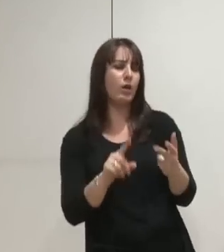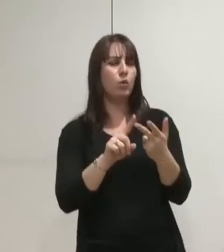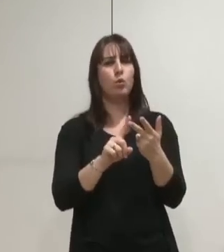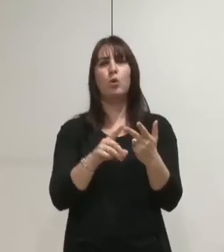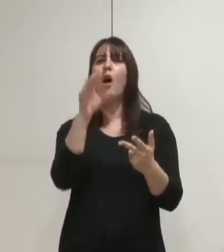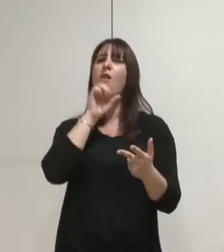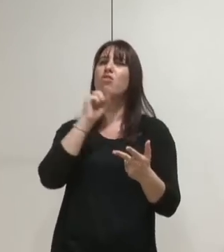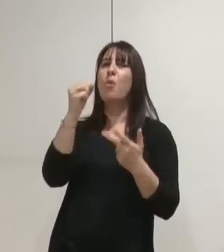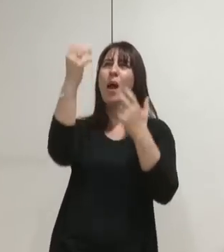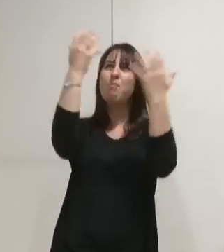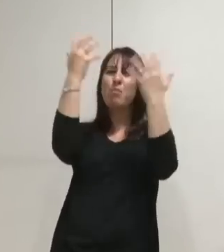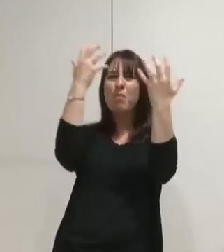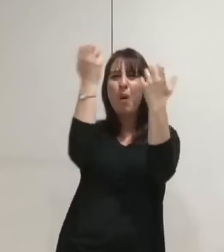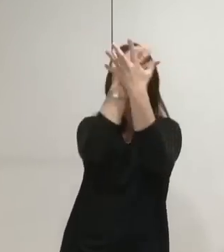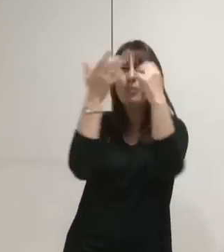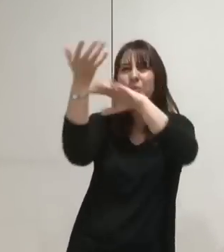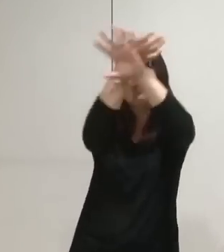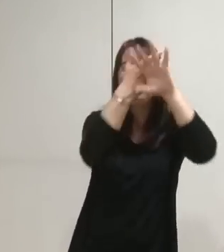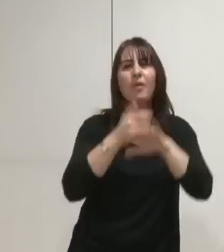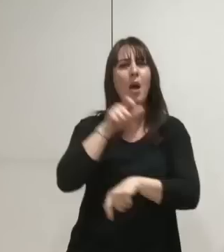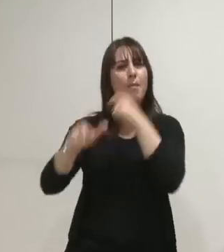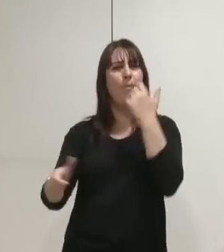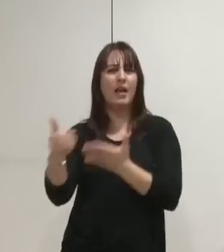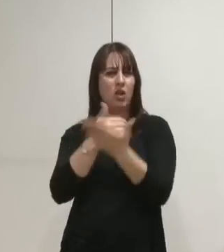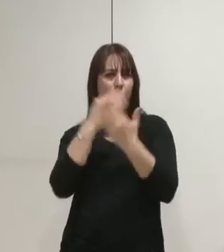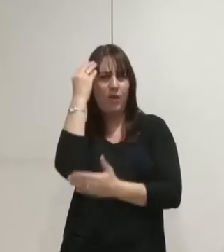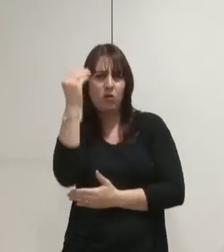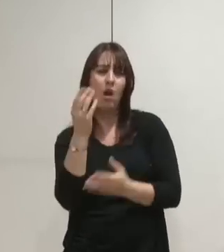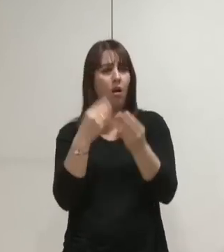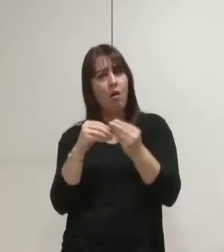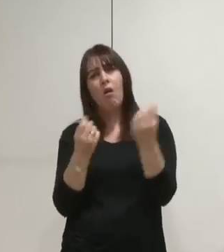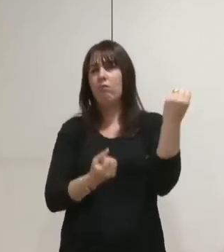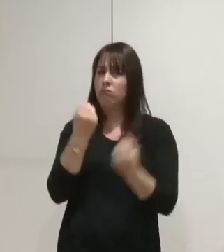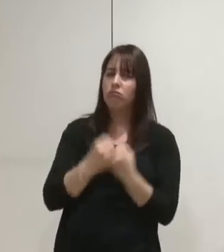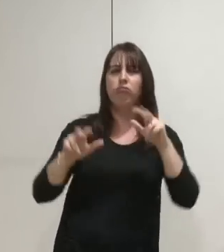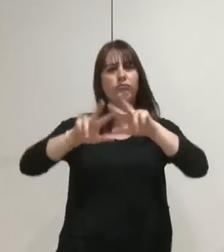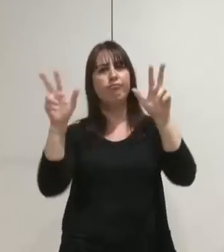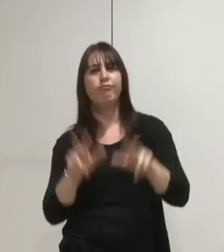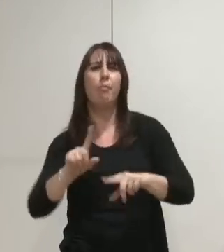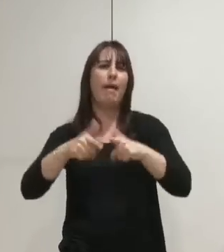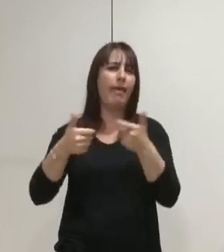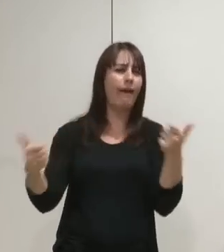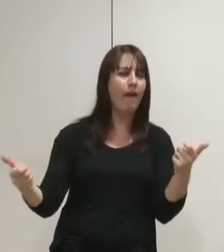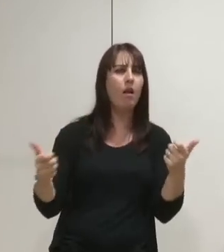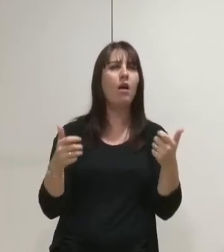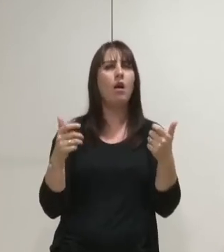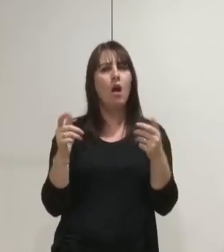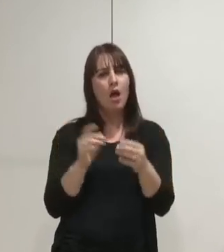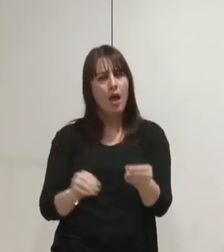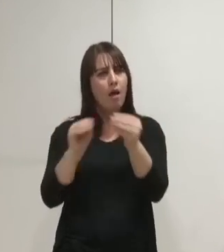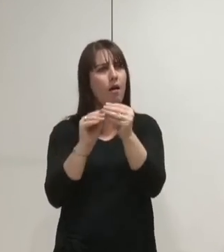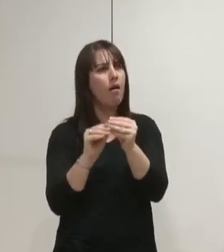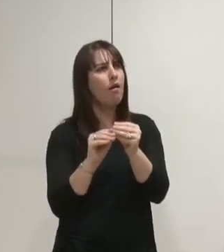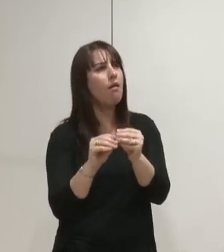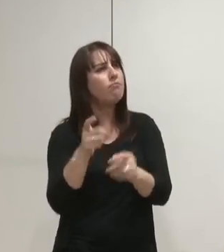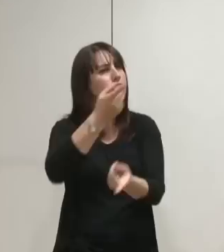illuminations de fin d'année le personnel on pourrait même en rajouter d'autres les véhiculle l'informatique les matériel divers et quelque chose auquel personne